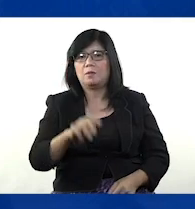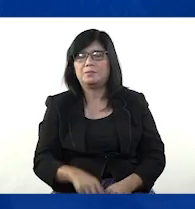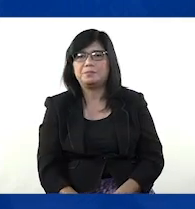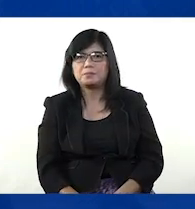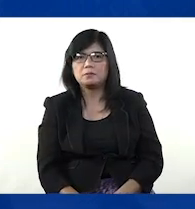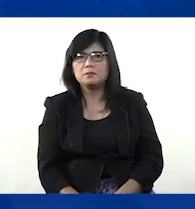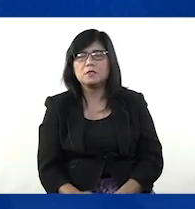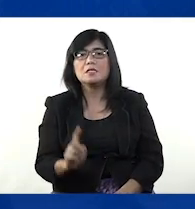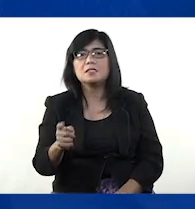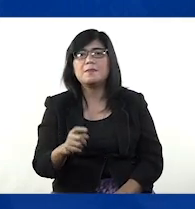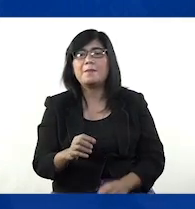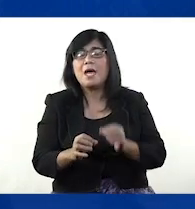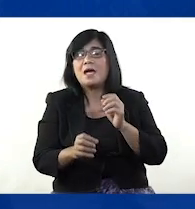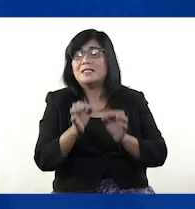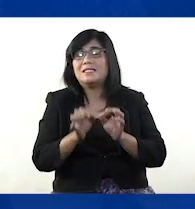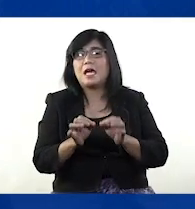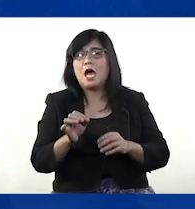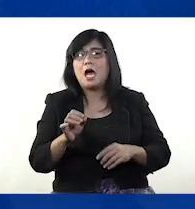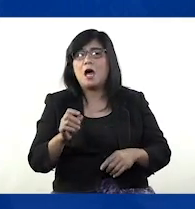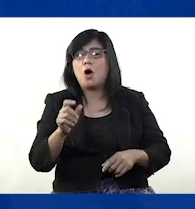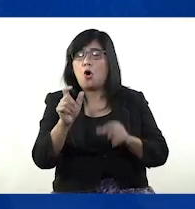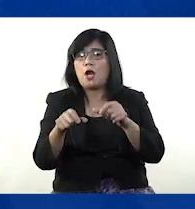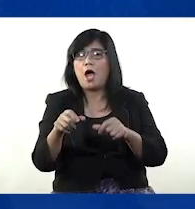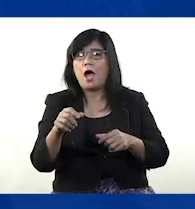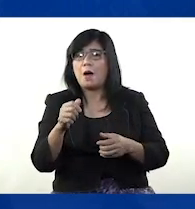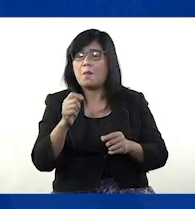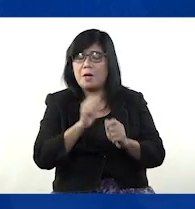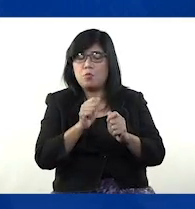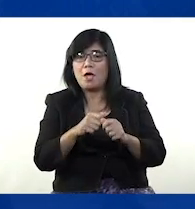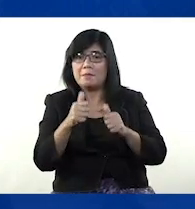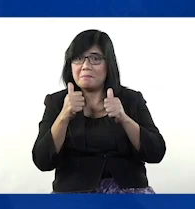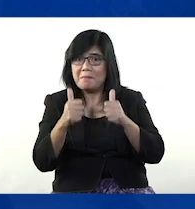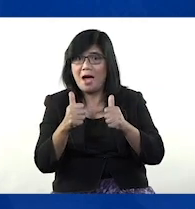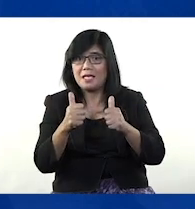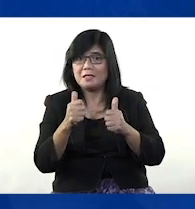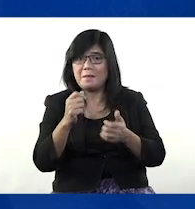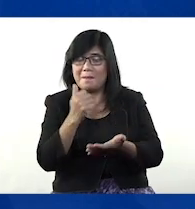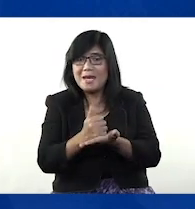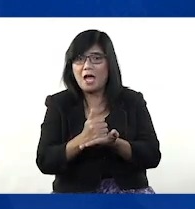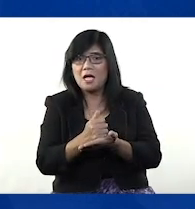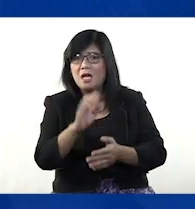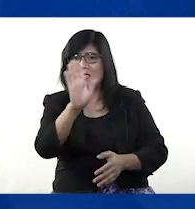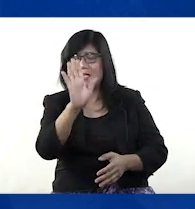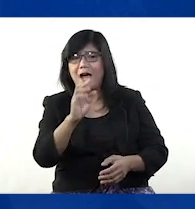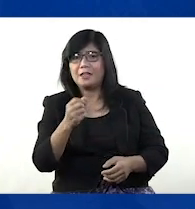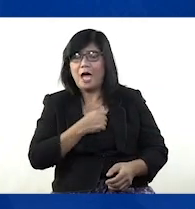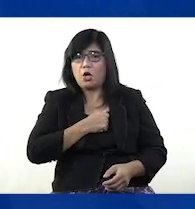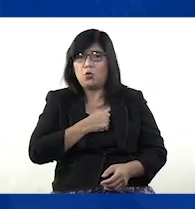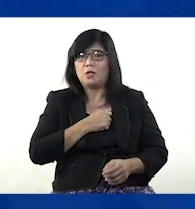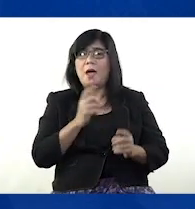Hai sebab jika seseorang berbuat baik berbuat benar berbuat seturut dengan firman Tuhan Ia tidak usah takut kepada pemerintah